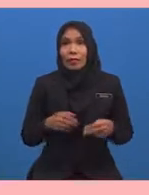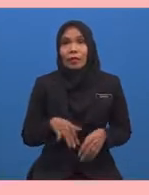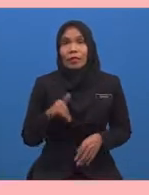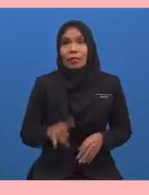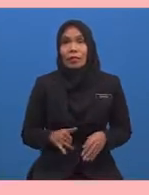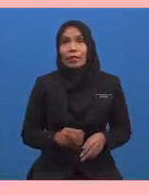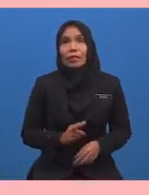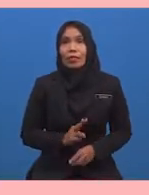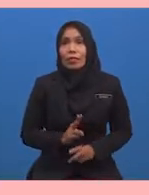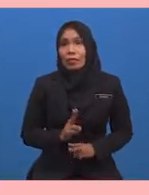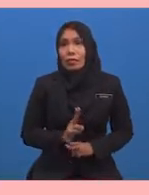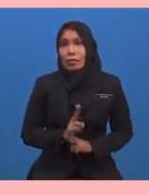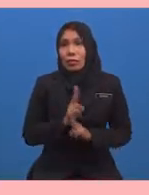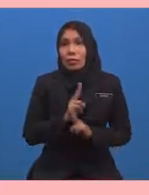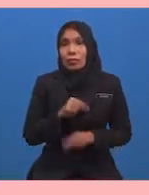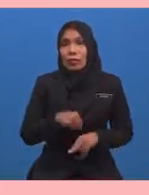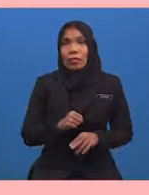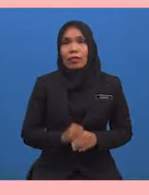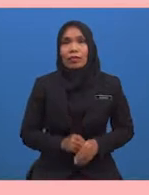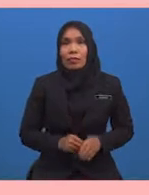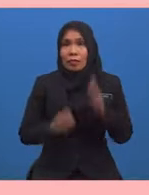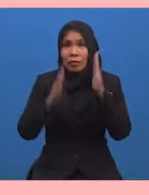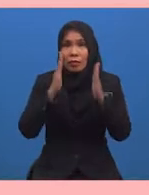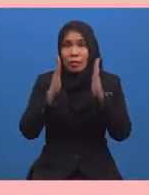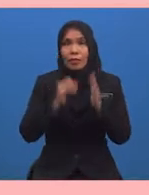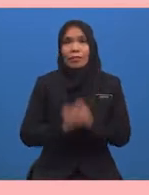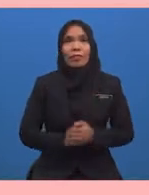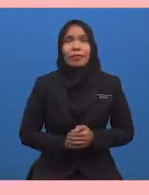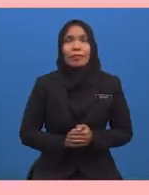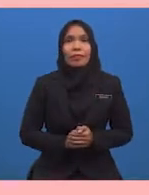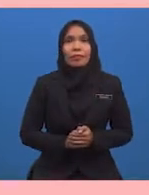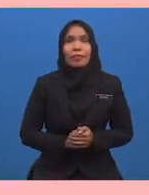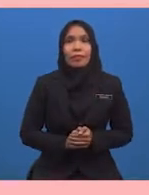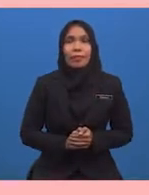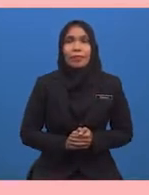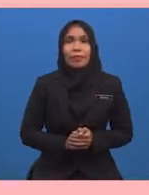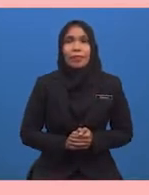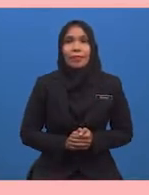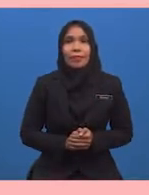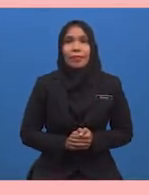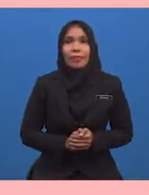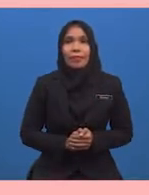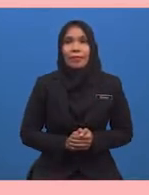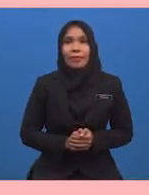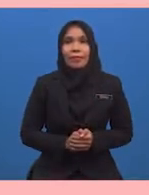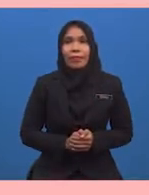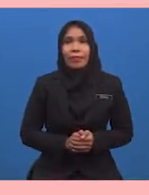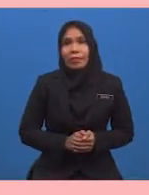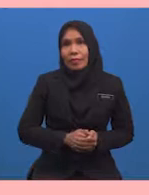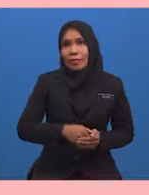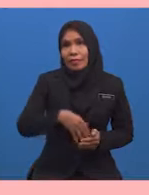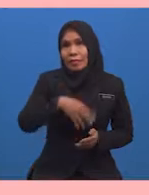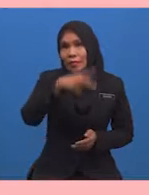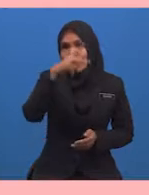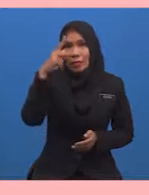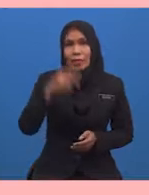Sungai dijadikan empangan untuk penjanaan kuasa hidroelektrik kerana ciri sungai yang beraliran